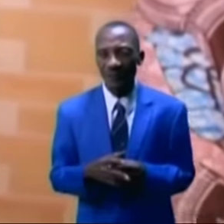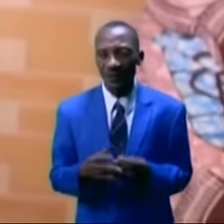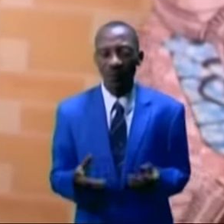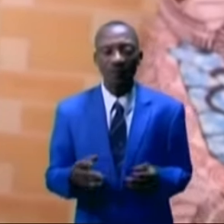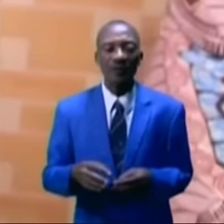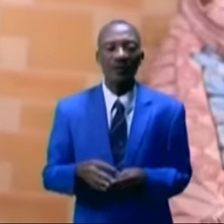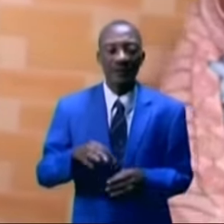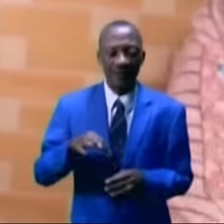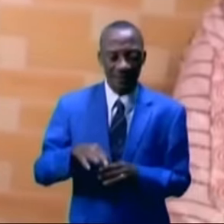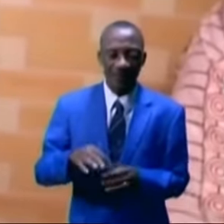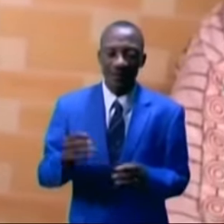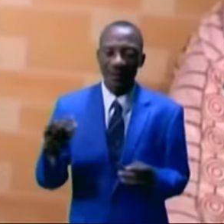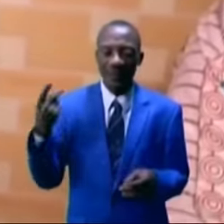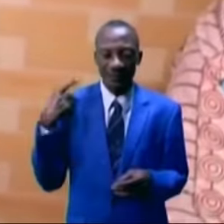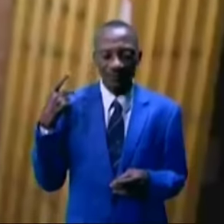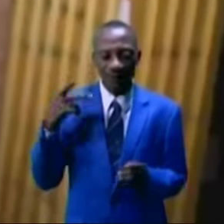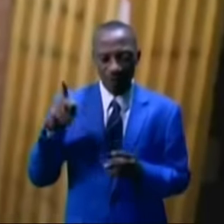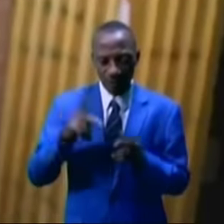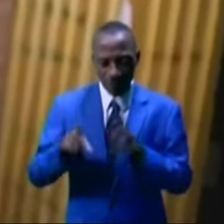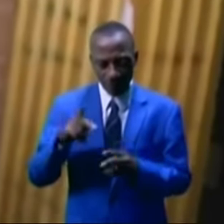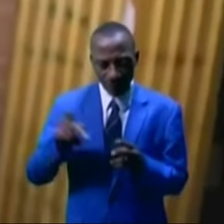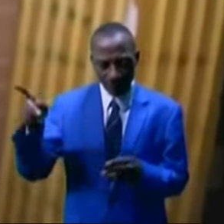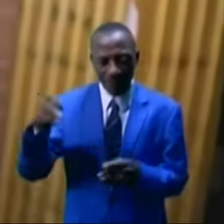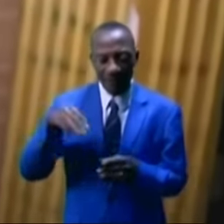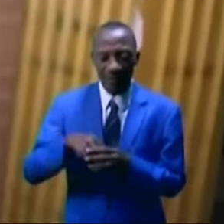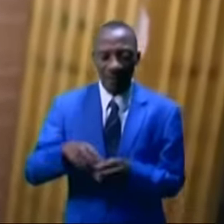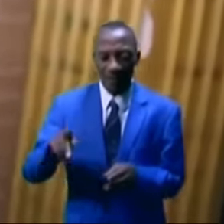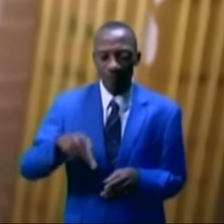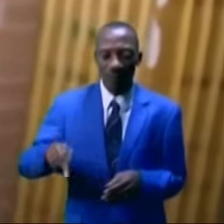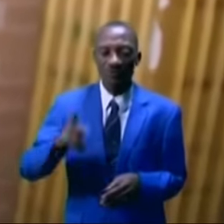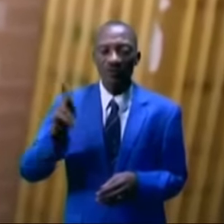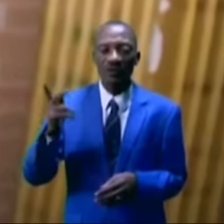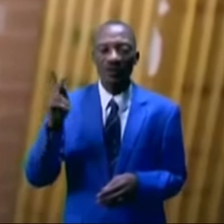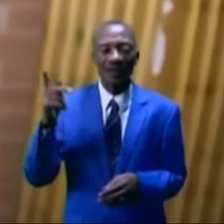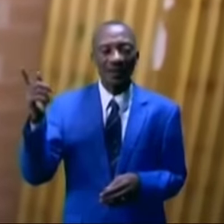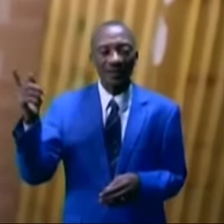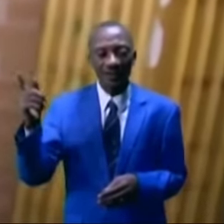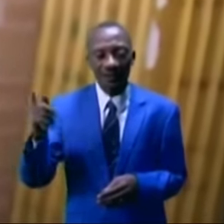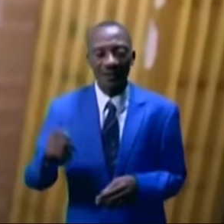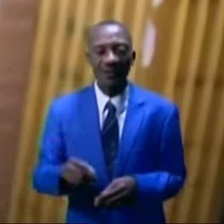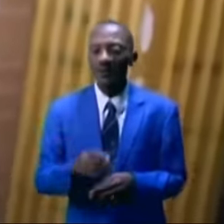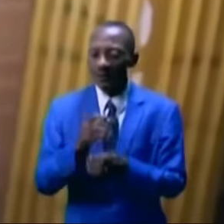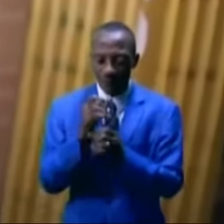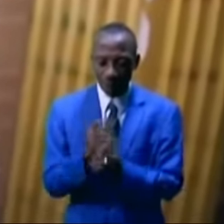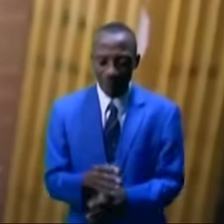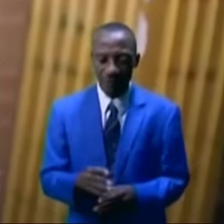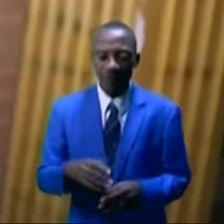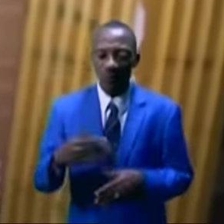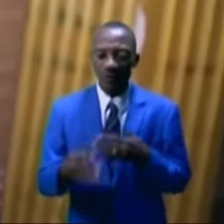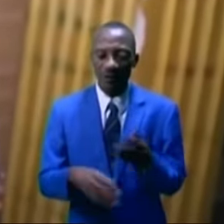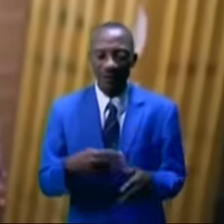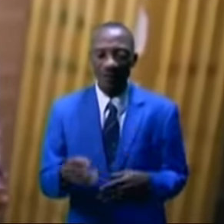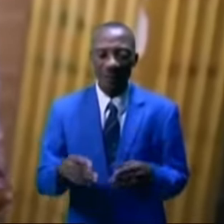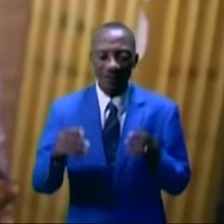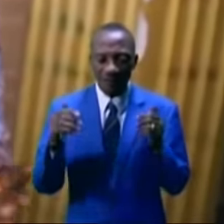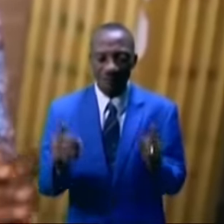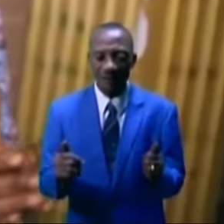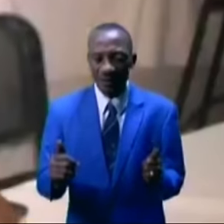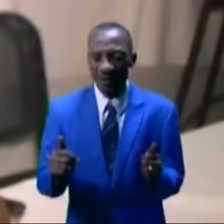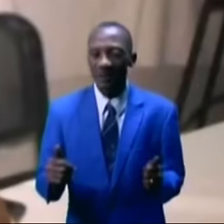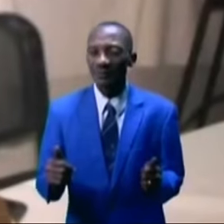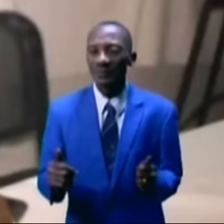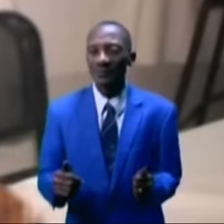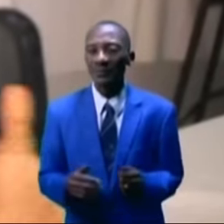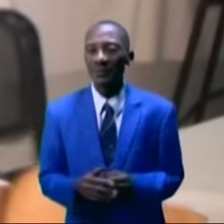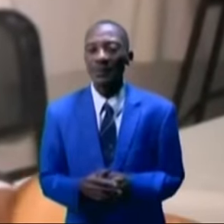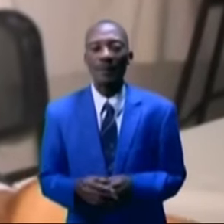territoires ont manifesté leur disponibilité à appuyer les actions de Joseph Moïse Kamboulou avant de lui prodiguer des sages conseils.